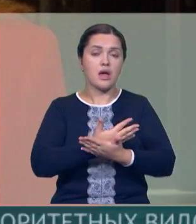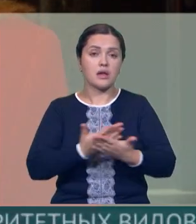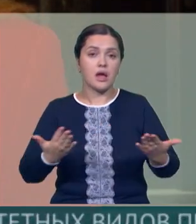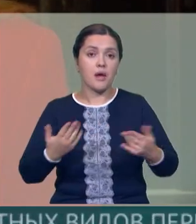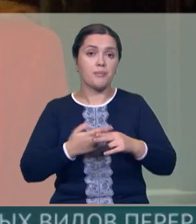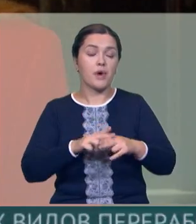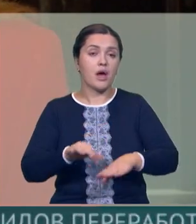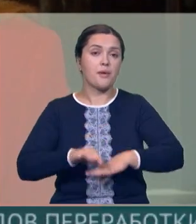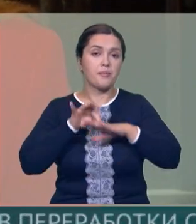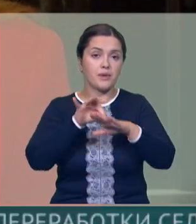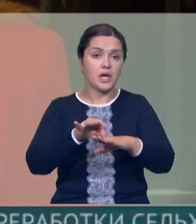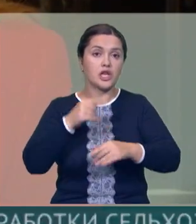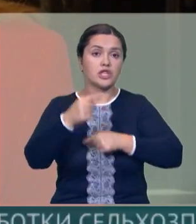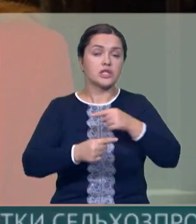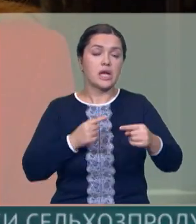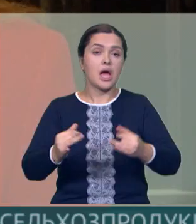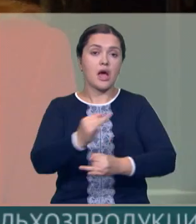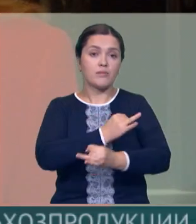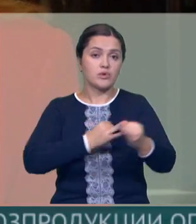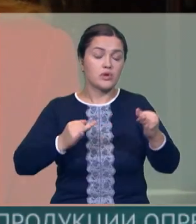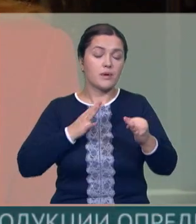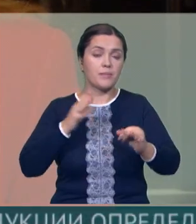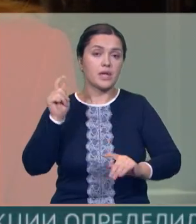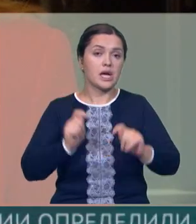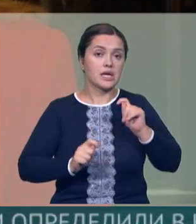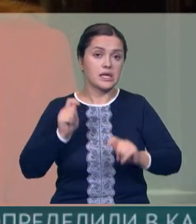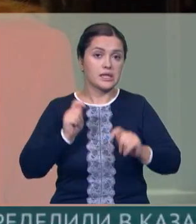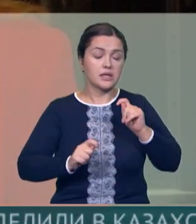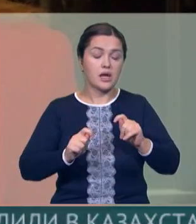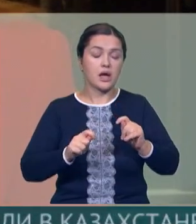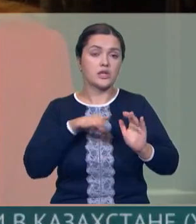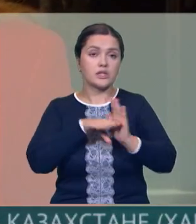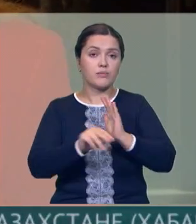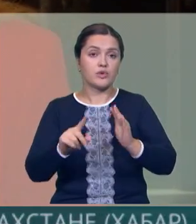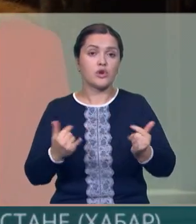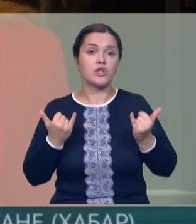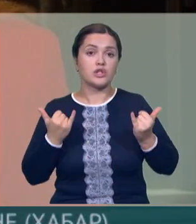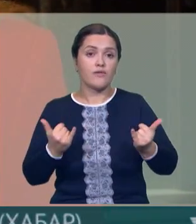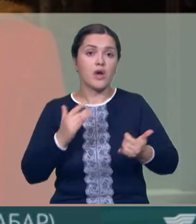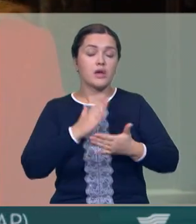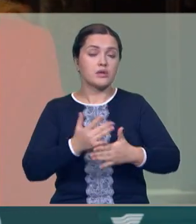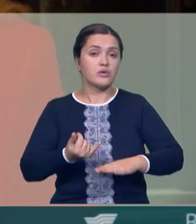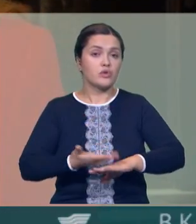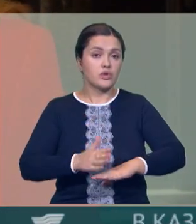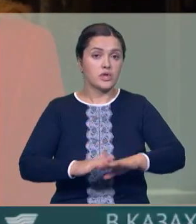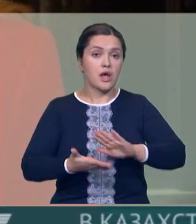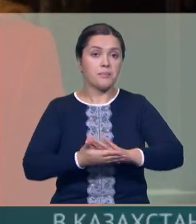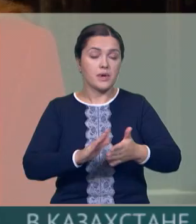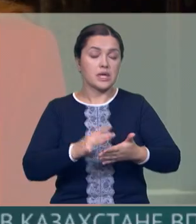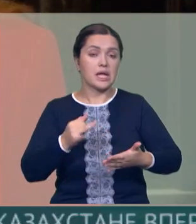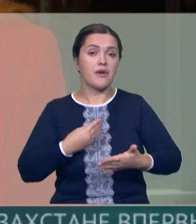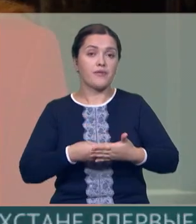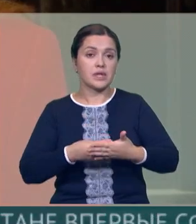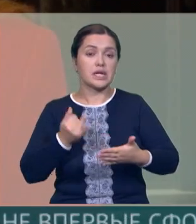они проходили через обсуждение на Конгрессе. Поэтому мы считаем, что сегодня тоже достаточно непростая ситуация для финансового сектора,